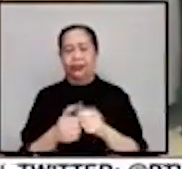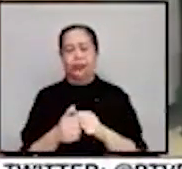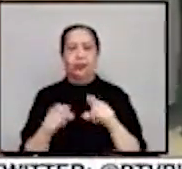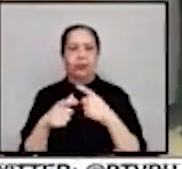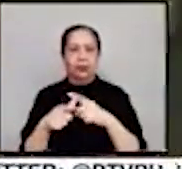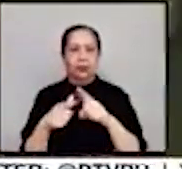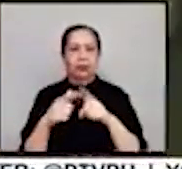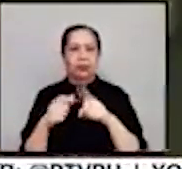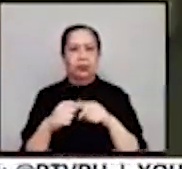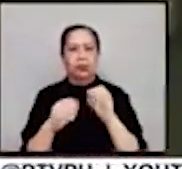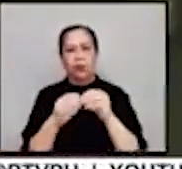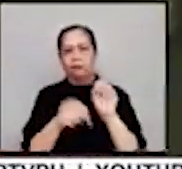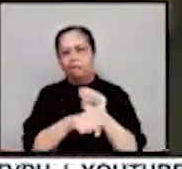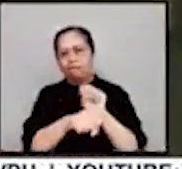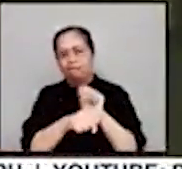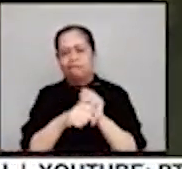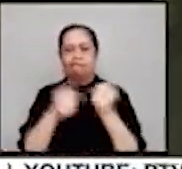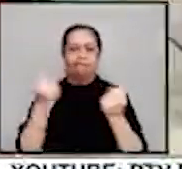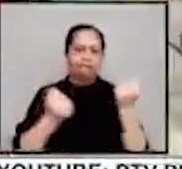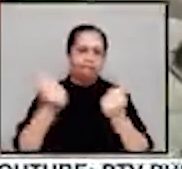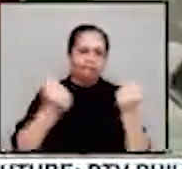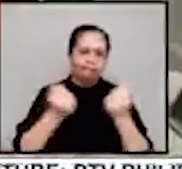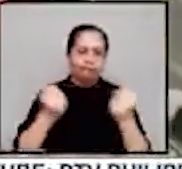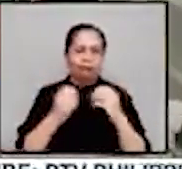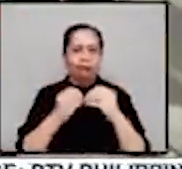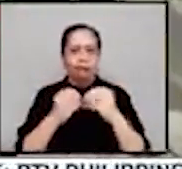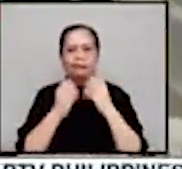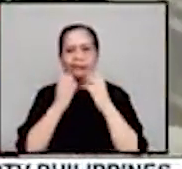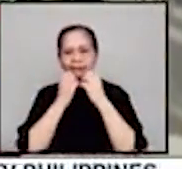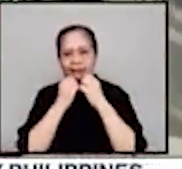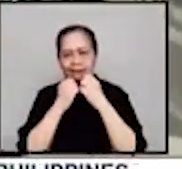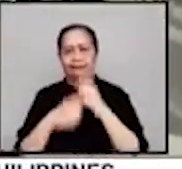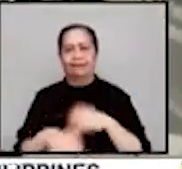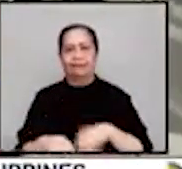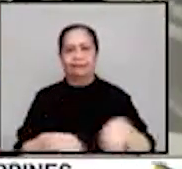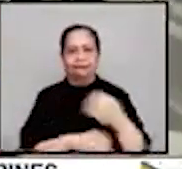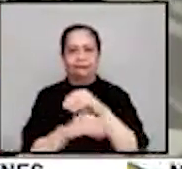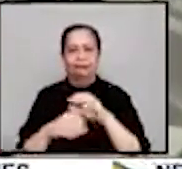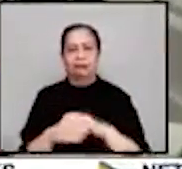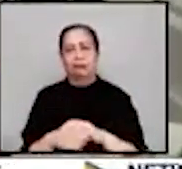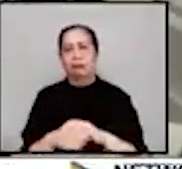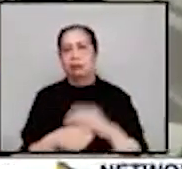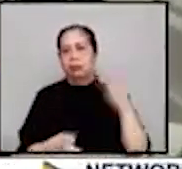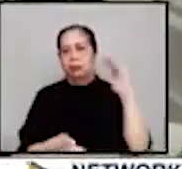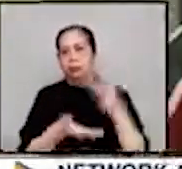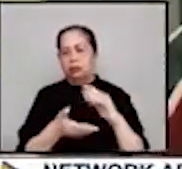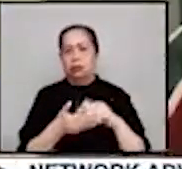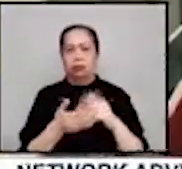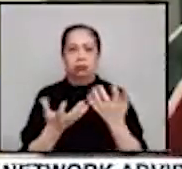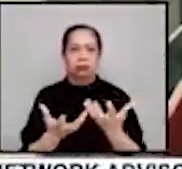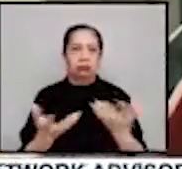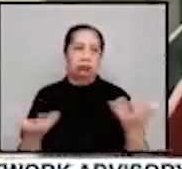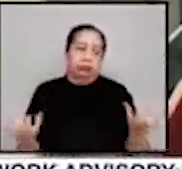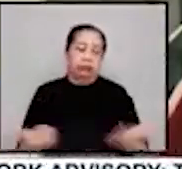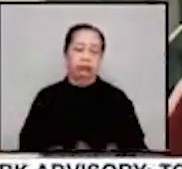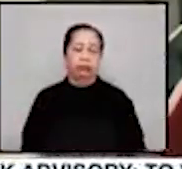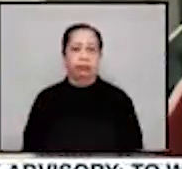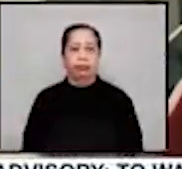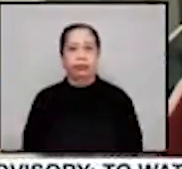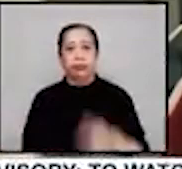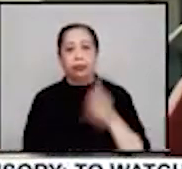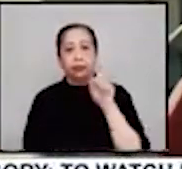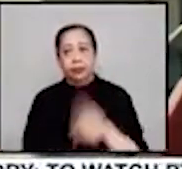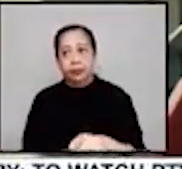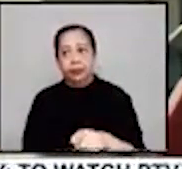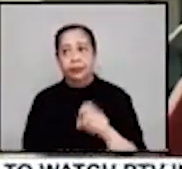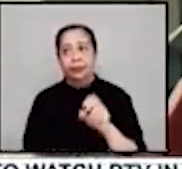sa pamamasada para makabawi. Nabawasan nga po yung panghanda namin. Dapat to, pag